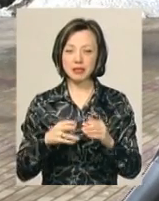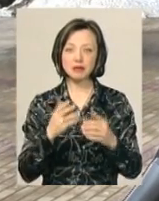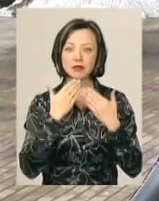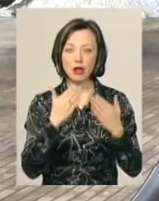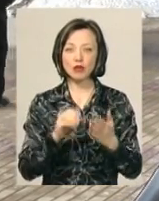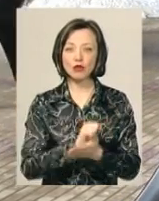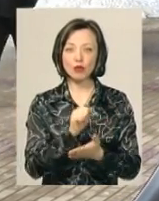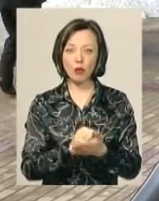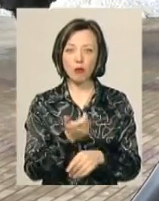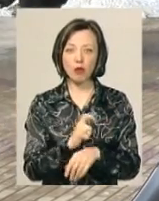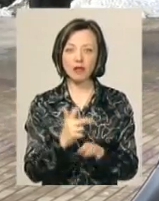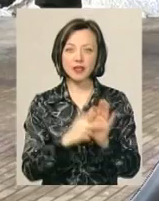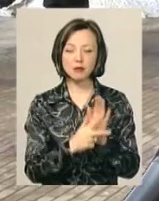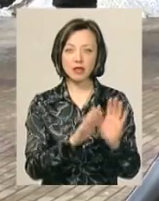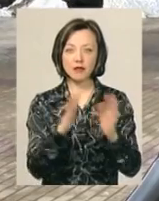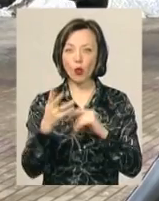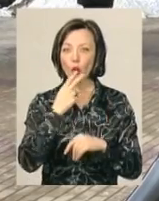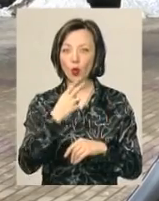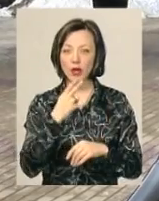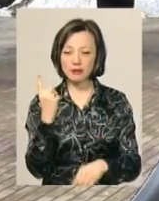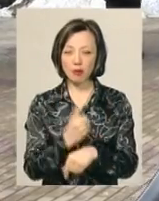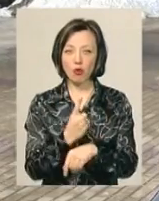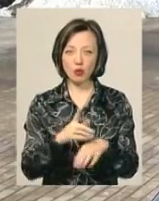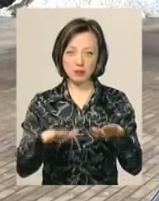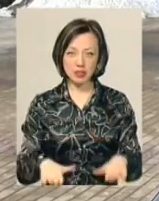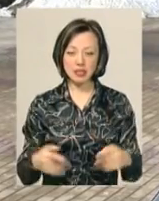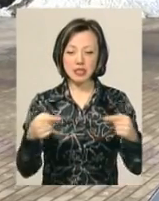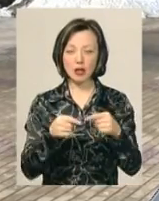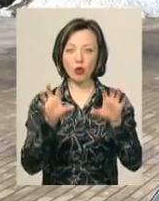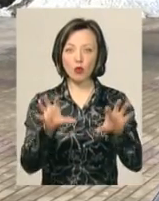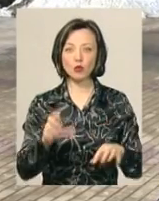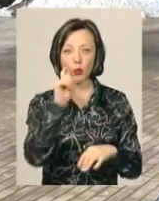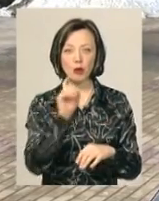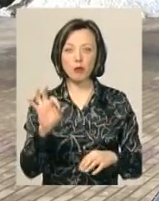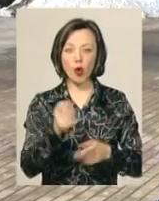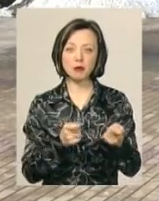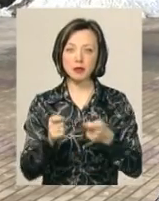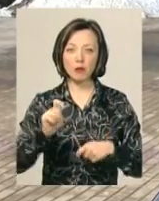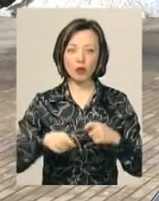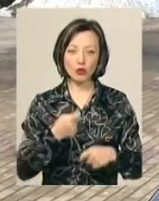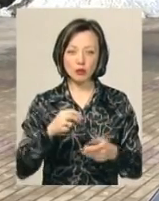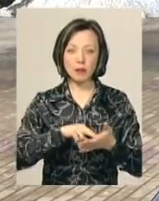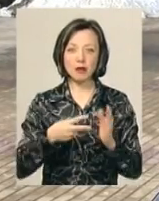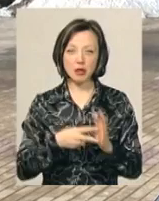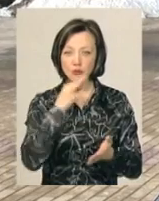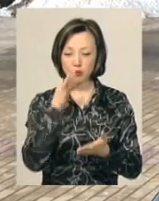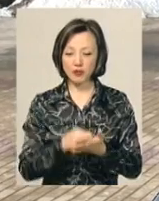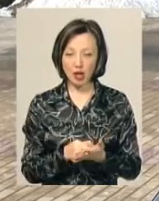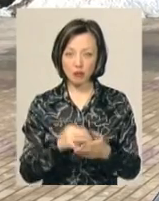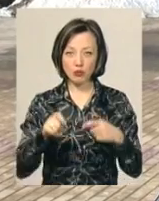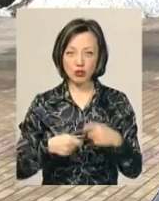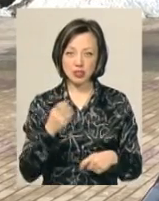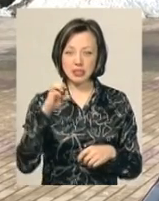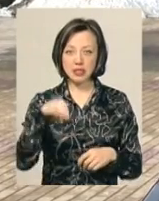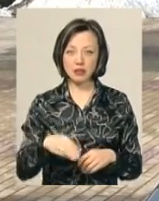було задокументовано понад 80 випадків куріння в заборонених місцях. Згідно Кодексу України про адміністративні правопорушення, передбачена відповідальність за дане правопорушення